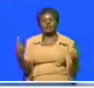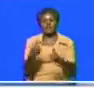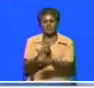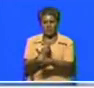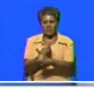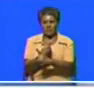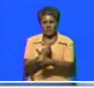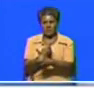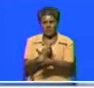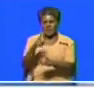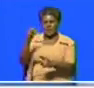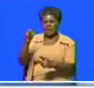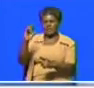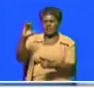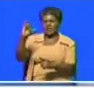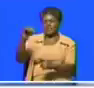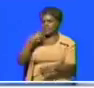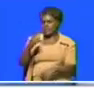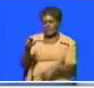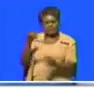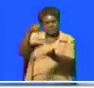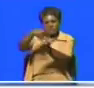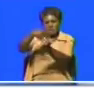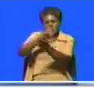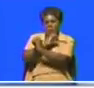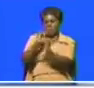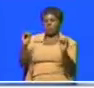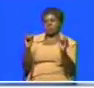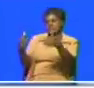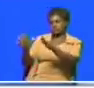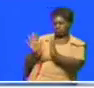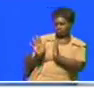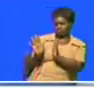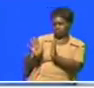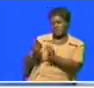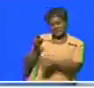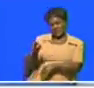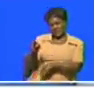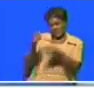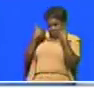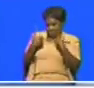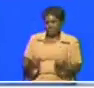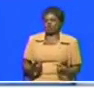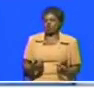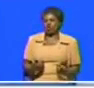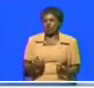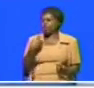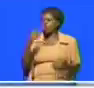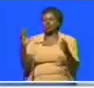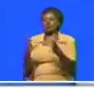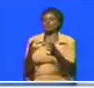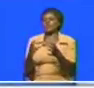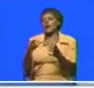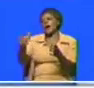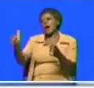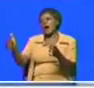manake ile tume ya NCIC ilisema haihusiki, ilijitenga. Manake hili ni jambo liswala ambalo halihusishi jamii. Wale